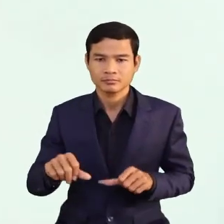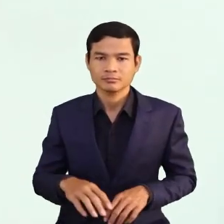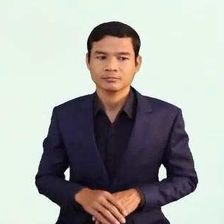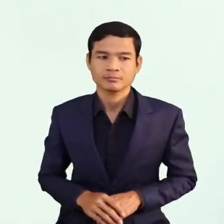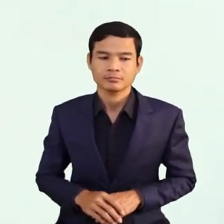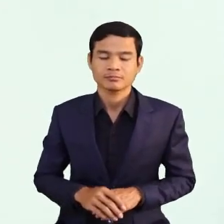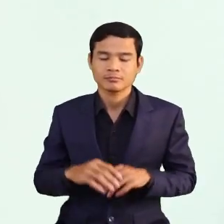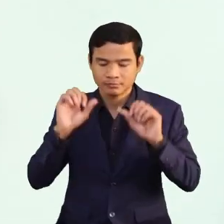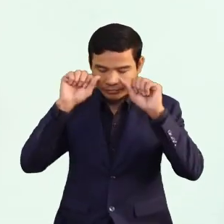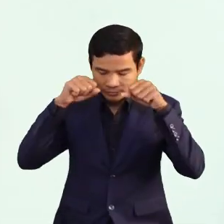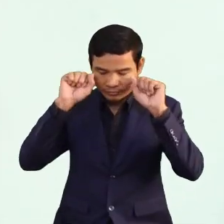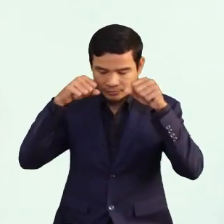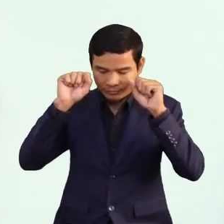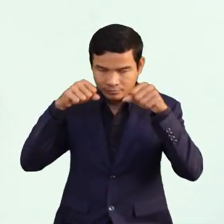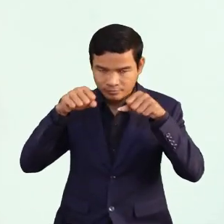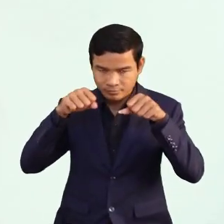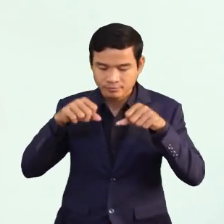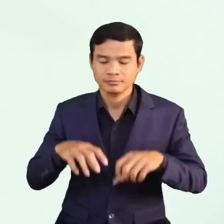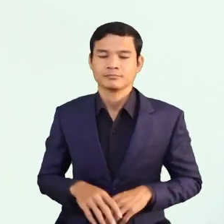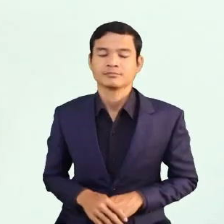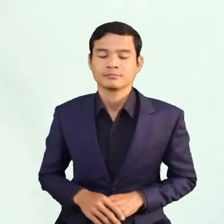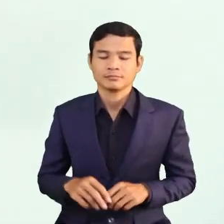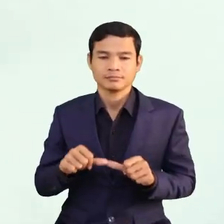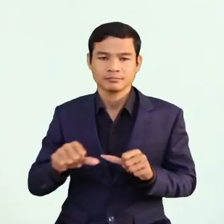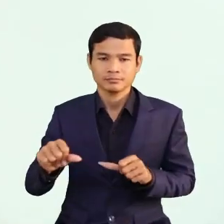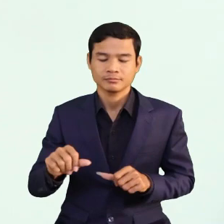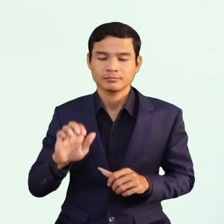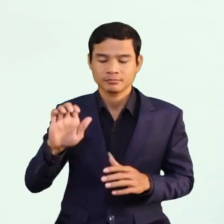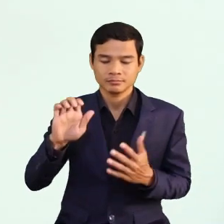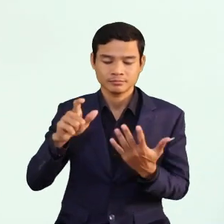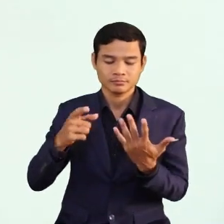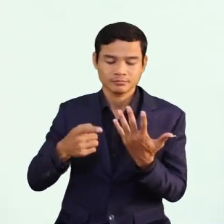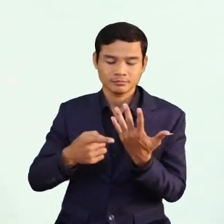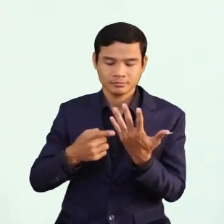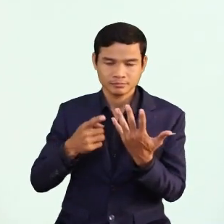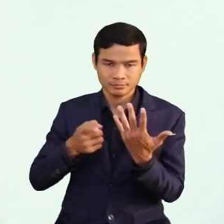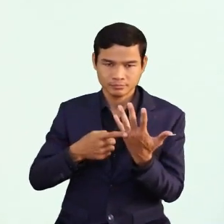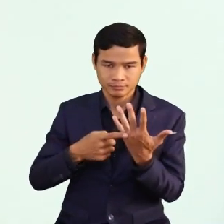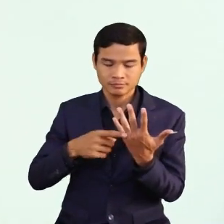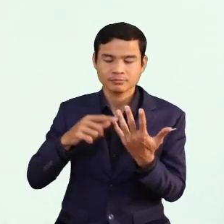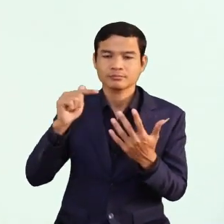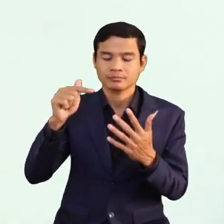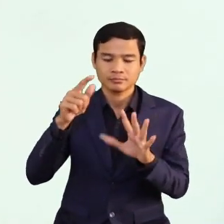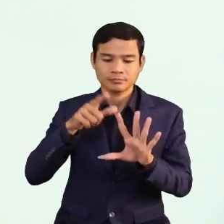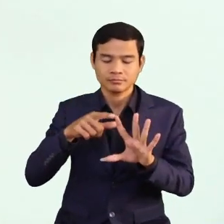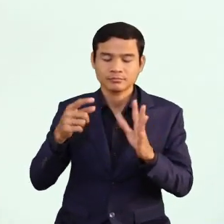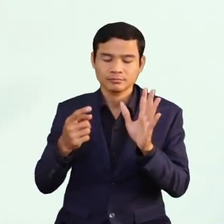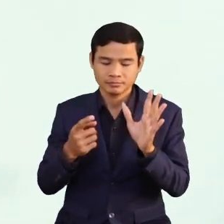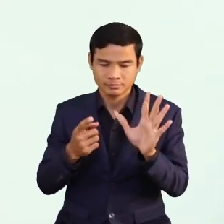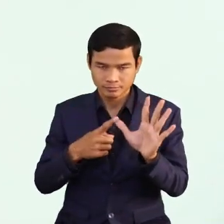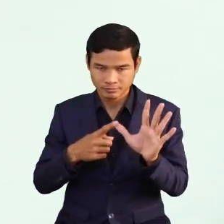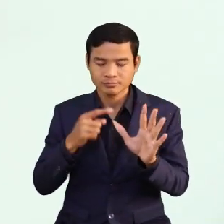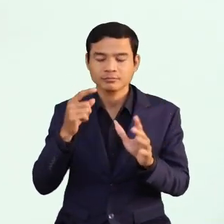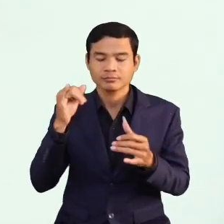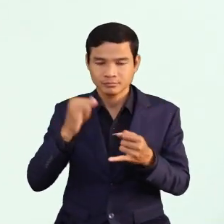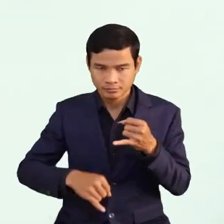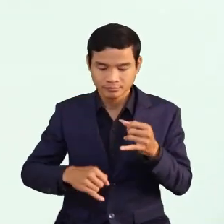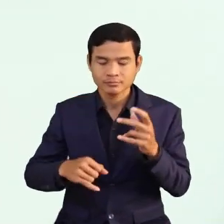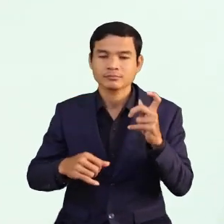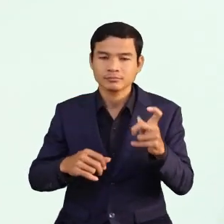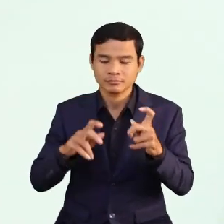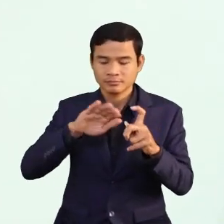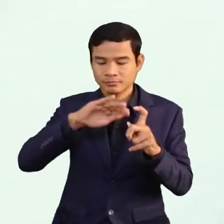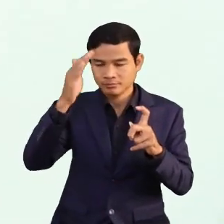ញ៉ែងចាបន្តទៀតចៅង៉ាចុងក្រោយគេគិ